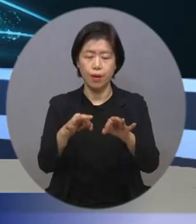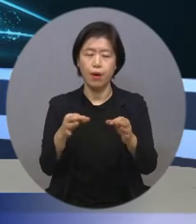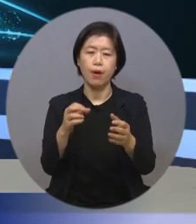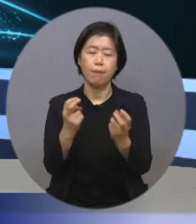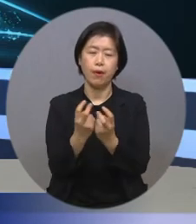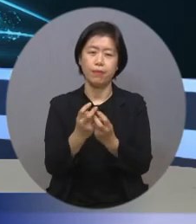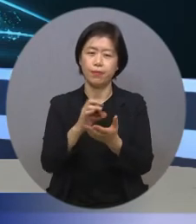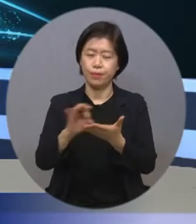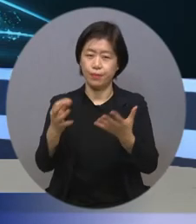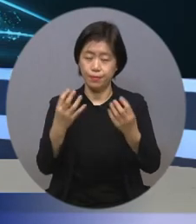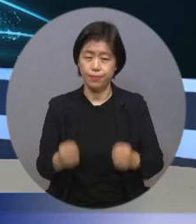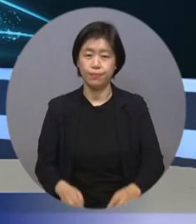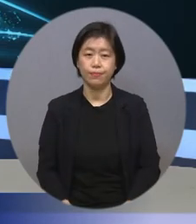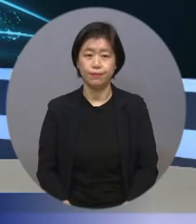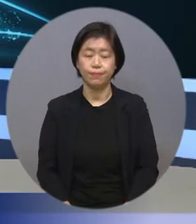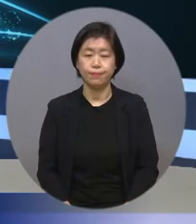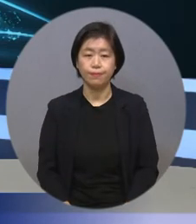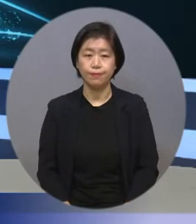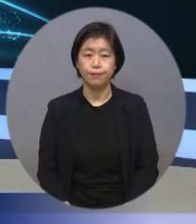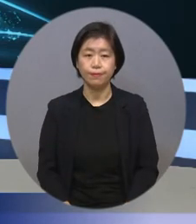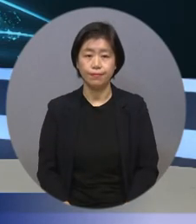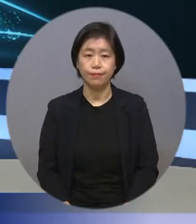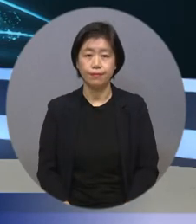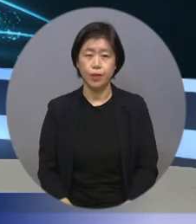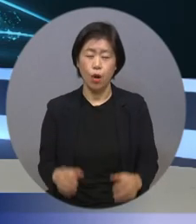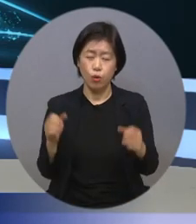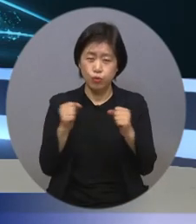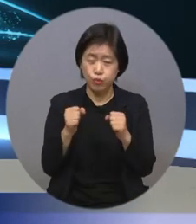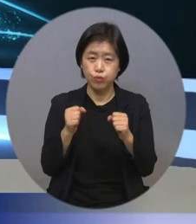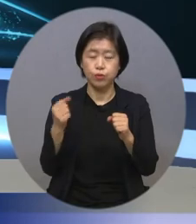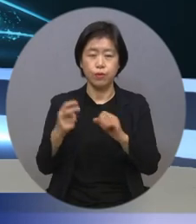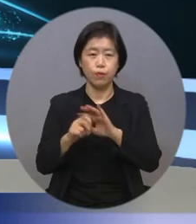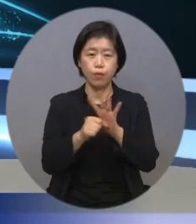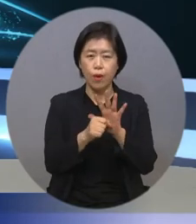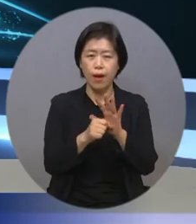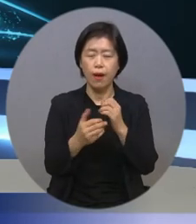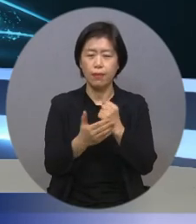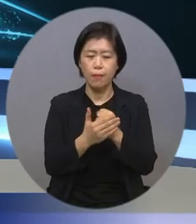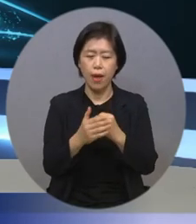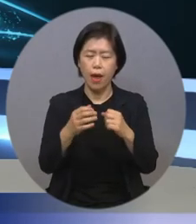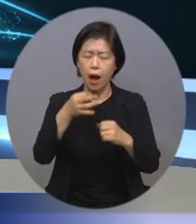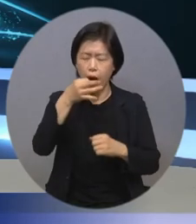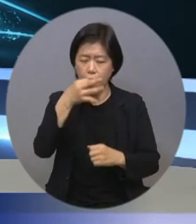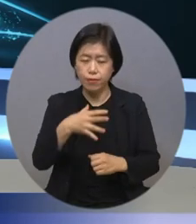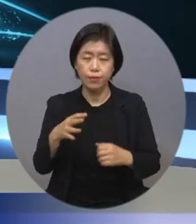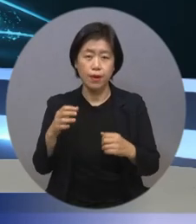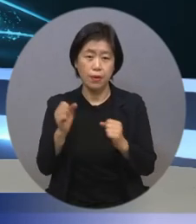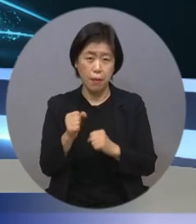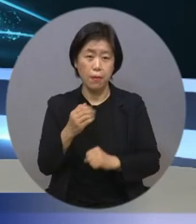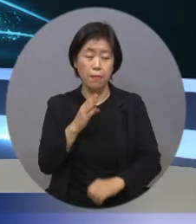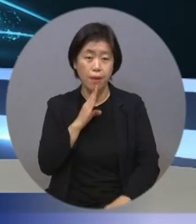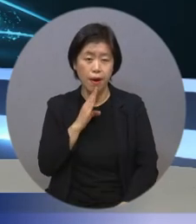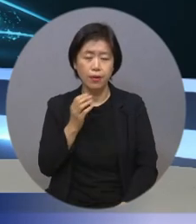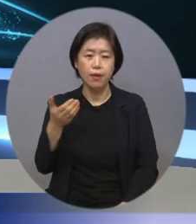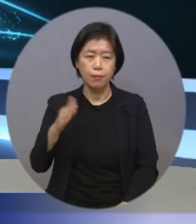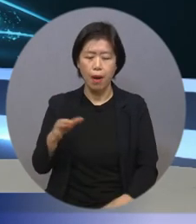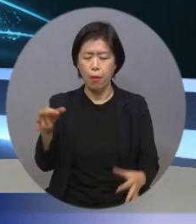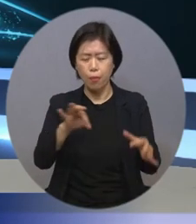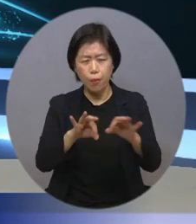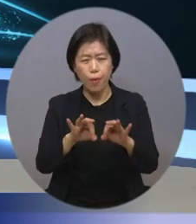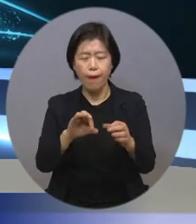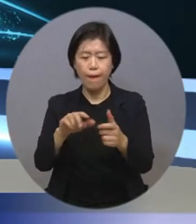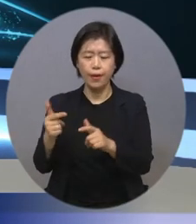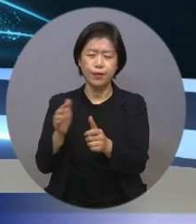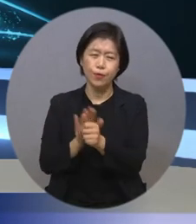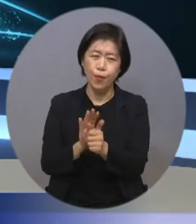마음이 전해지고 있습니다. 비록 한파와 코로나19로 힘든 겨울이지만 이러한 작은 결실들이 모여 어느